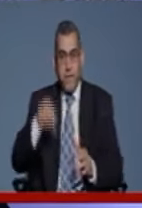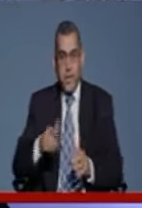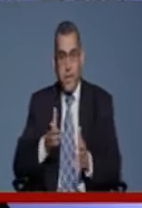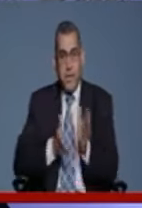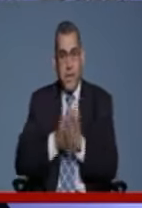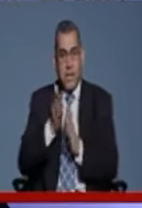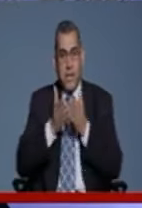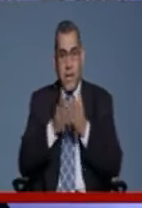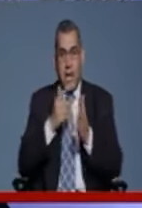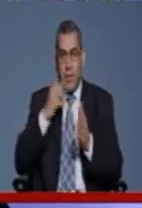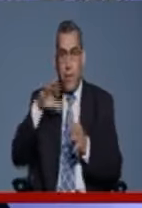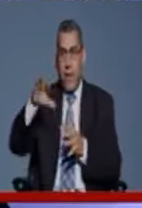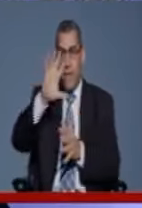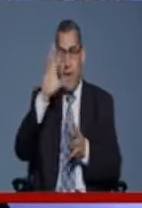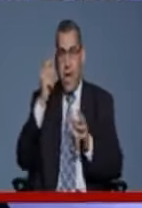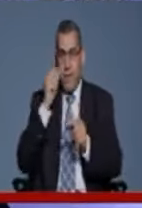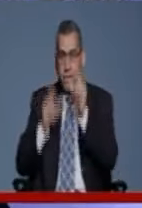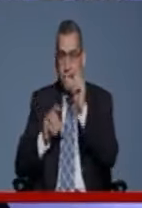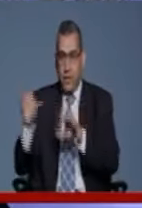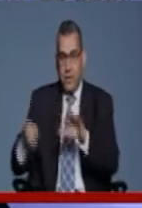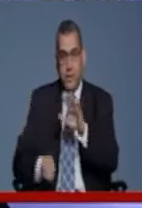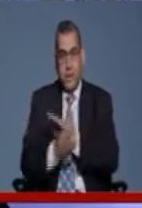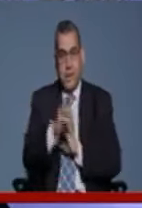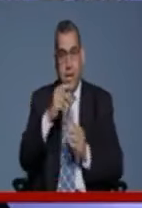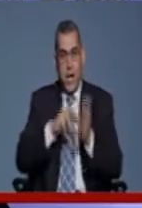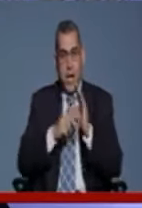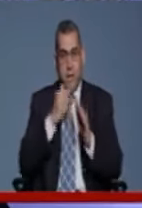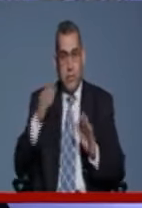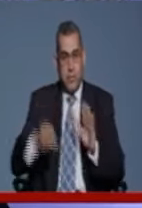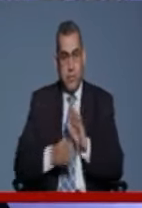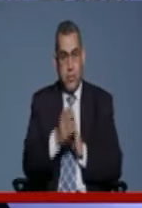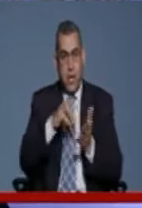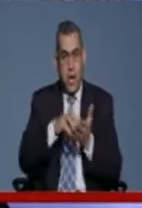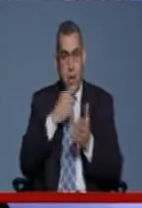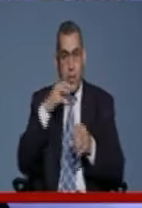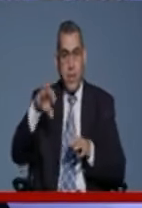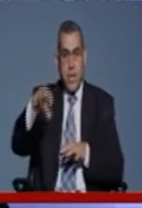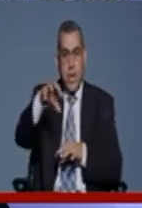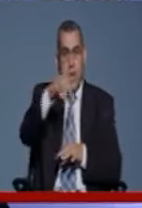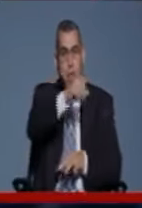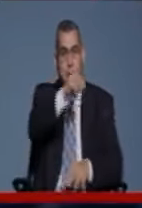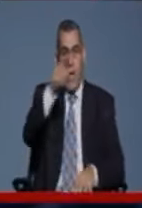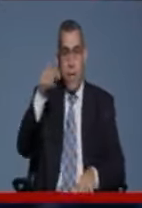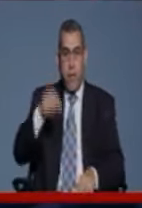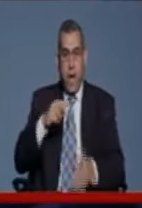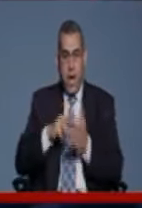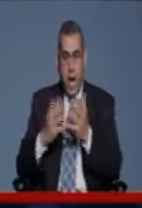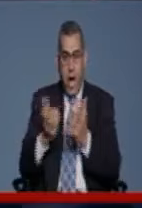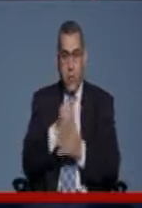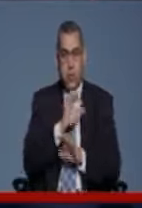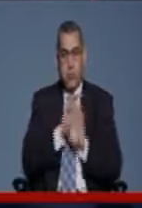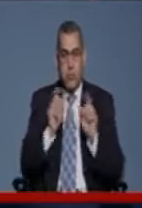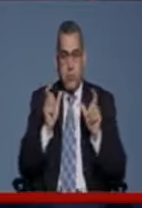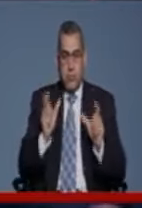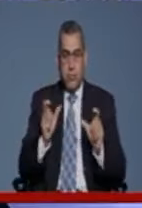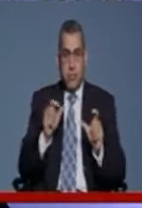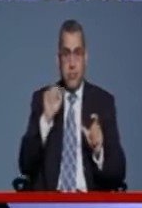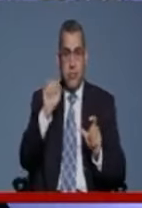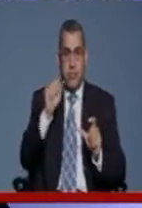المستوى الإقليمي استغلالاً لتراجع قدرة بعض الدول على تحقيق سيطرة كاملة بمناطقها